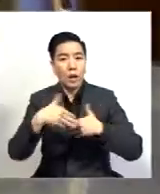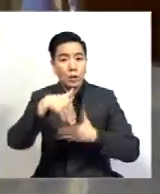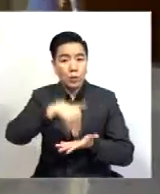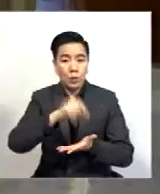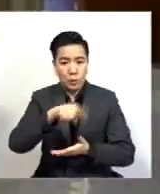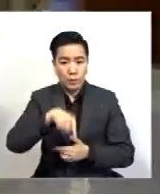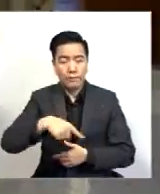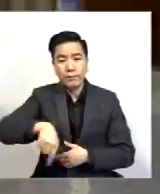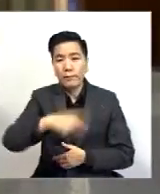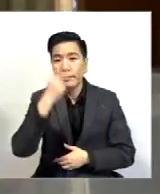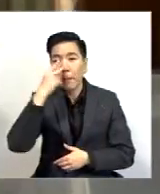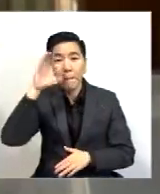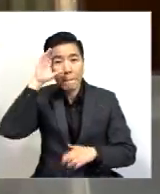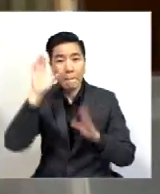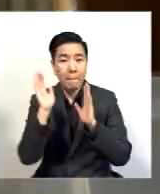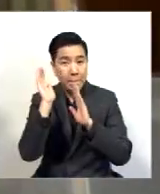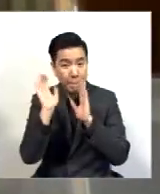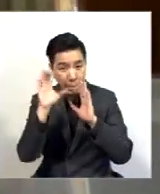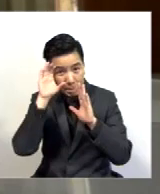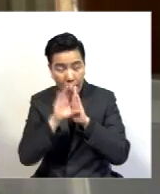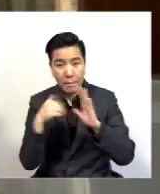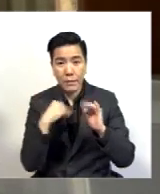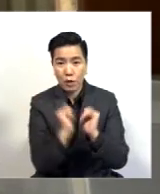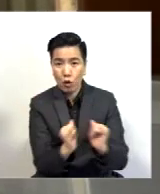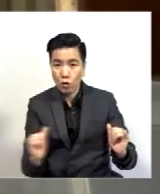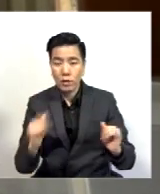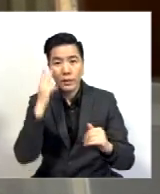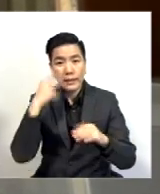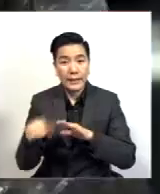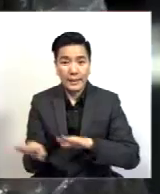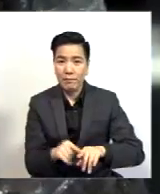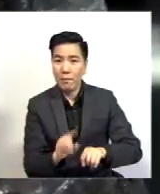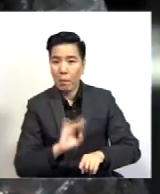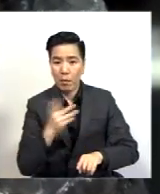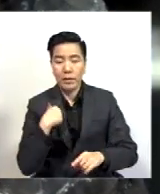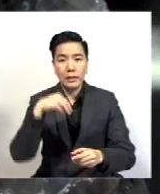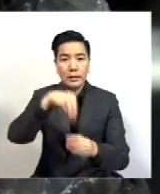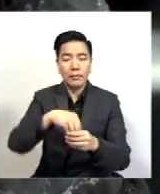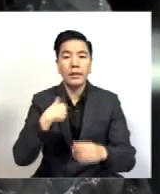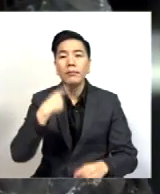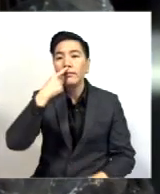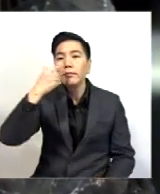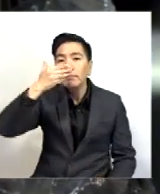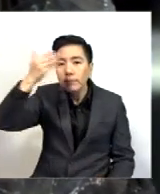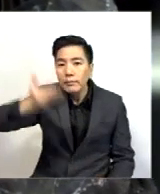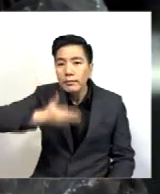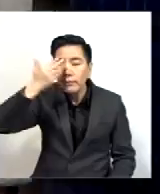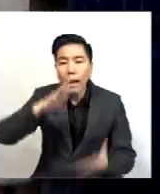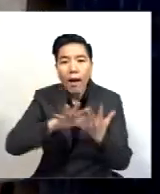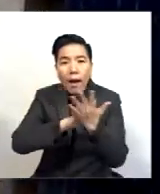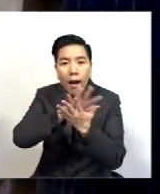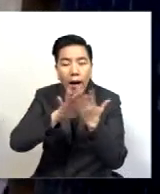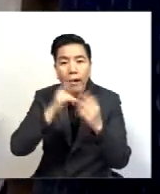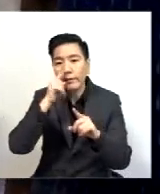ในศูนย์นี้นะคะเมื่อสักครู่ได้เห็นที่หลับที่นอนที่พักผ่อนไปไม่ใช่แค่เตรียมไว้แค่นั้นในศูนย์เนี่ยมีระบบฟอกอากาศด้วยนะ